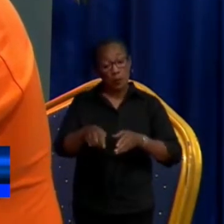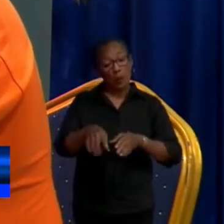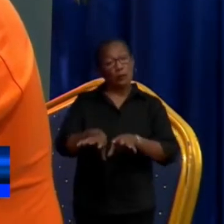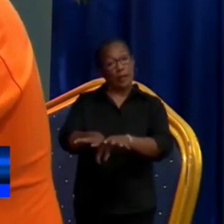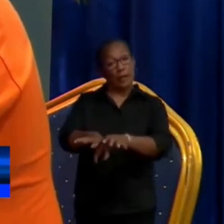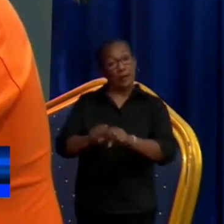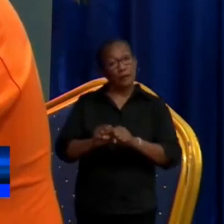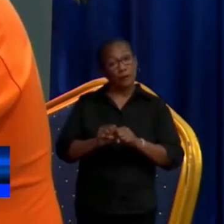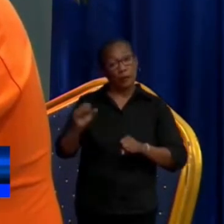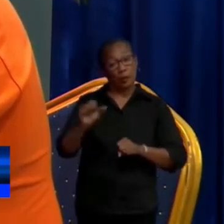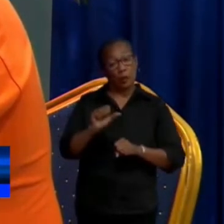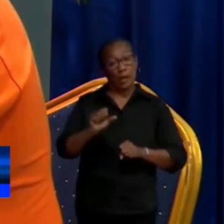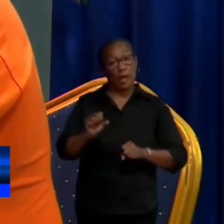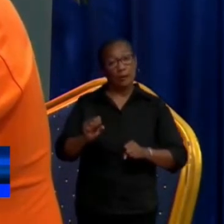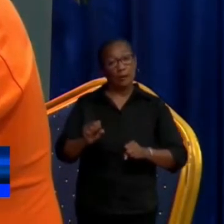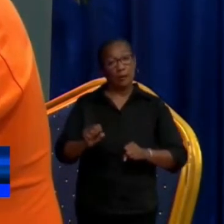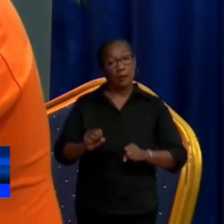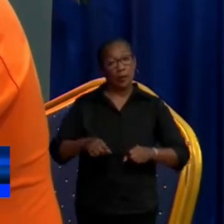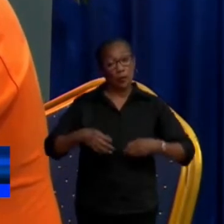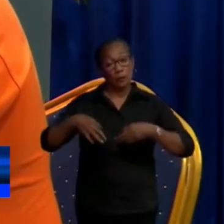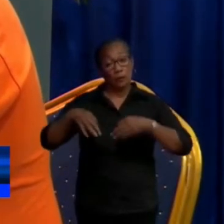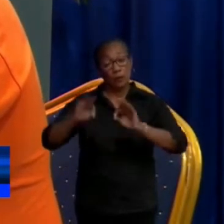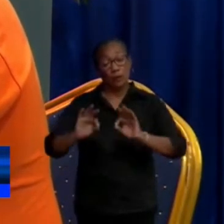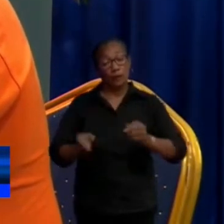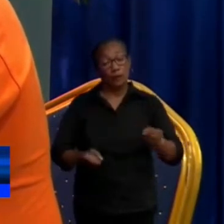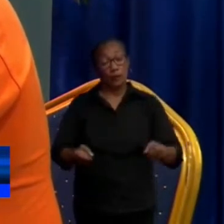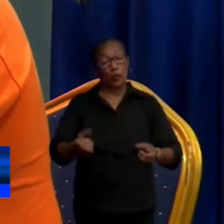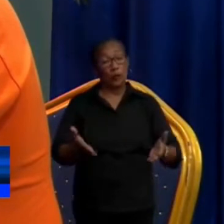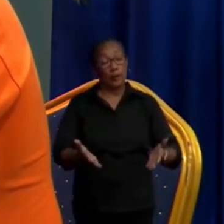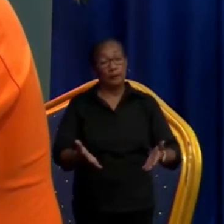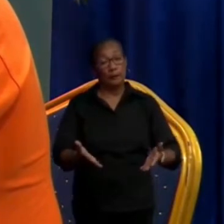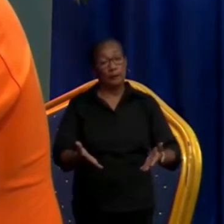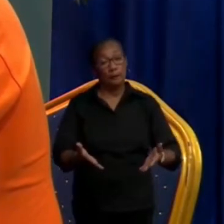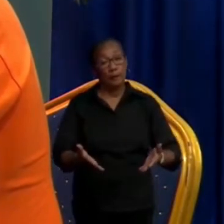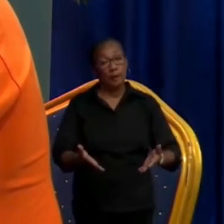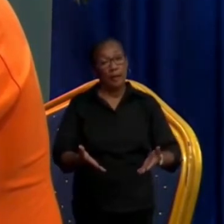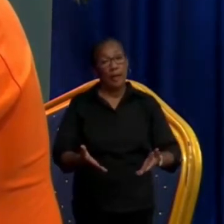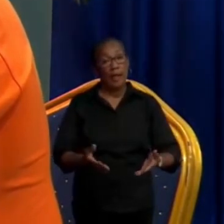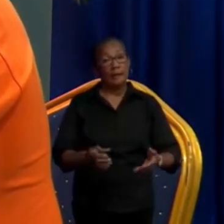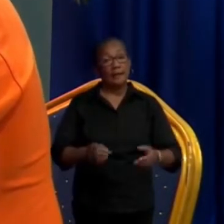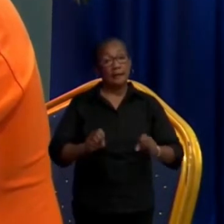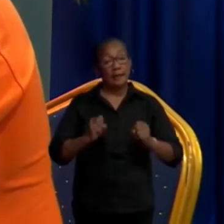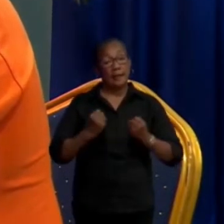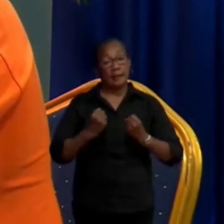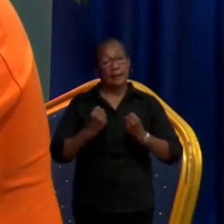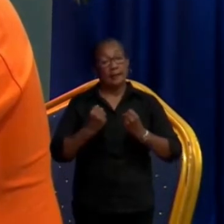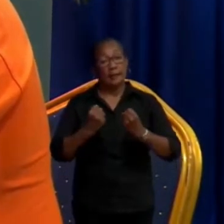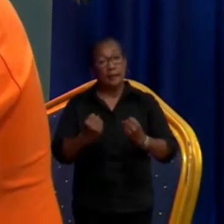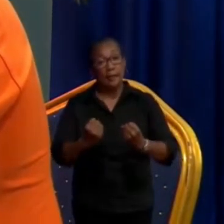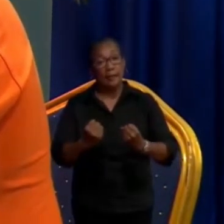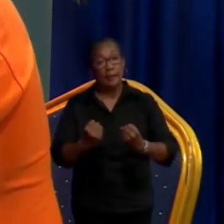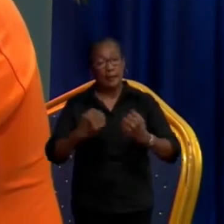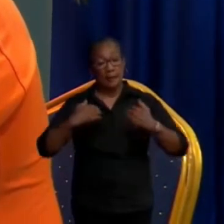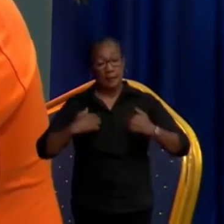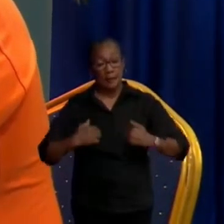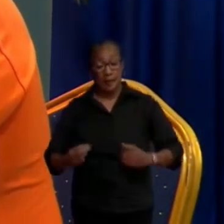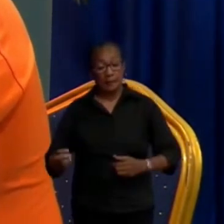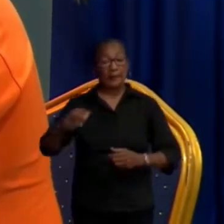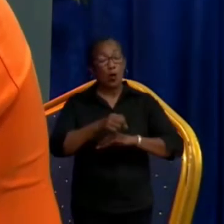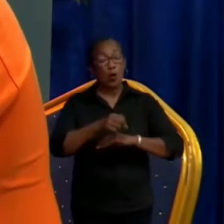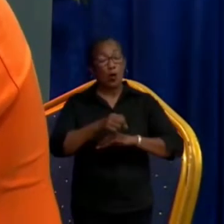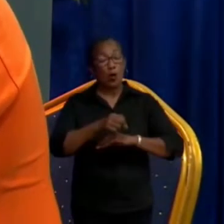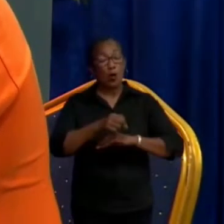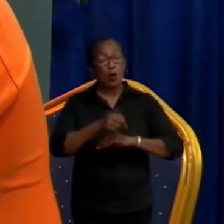voertuigen. En die voertuigen die zijn dus gereden. De mensen stapten in, ze werden toen